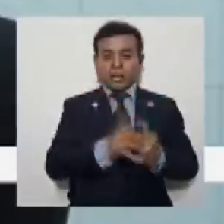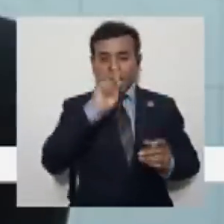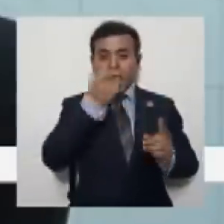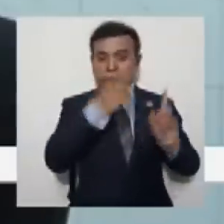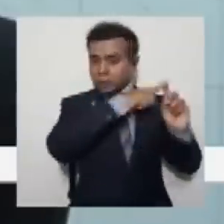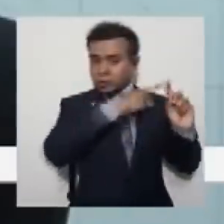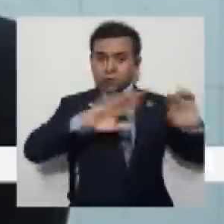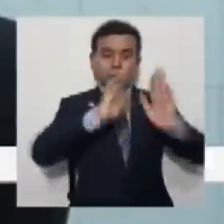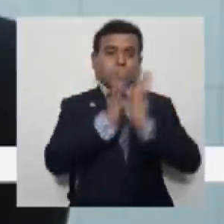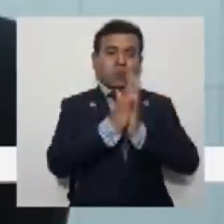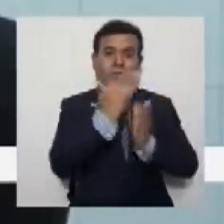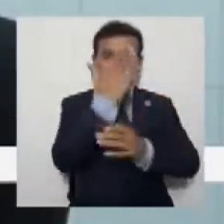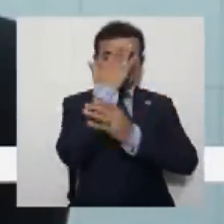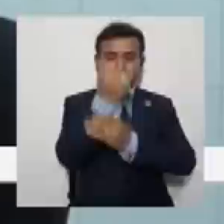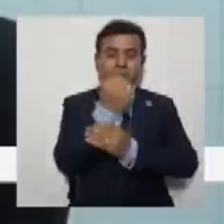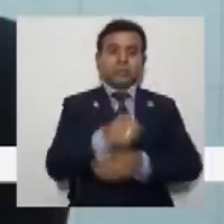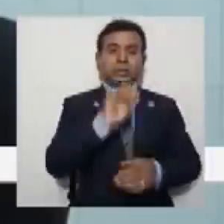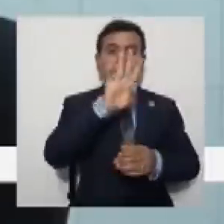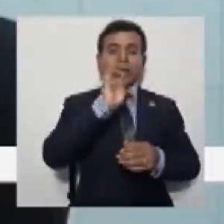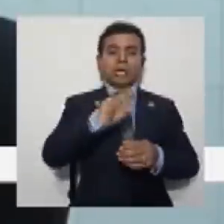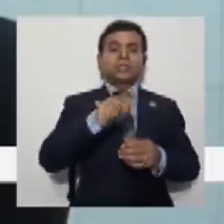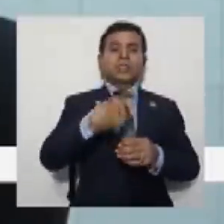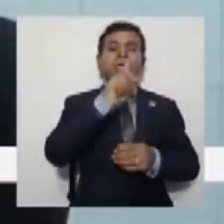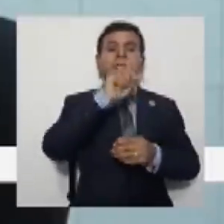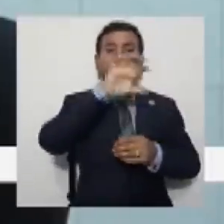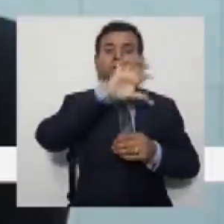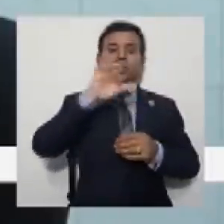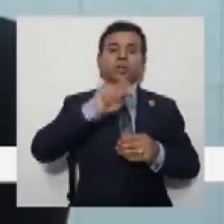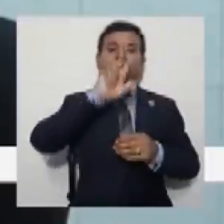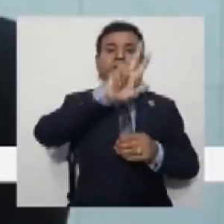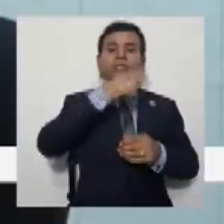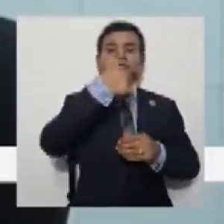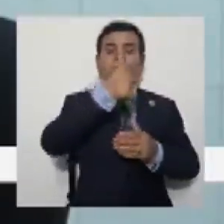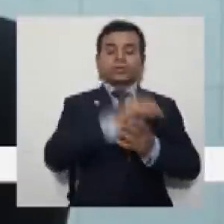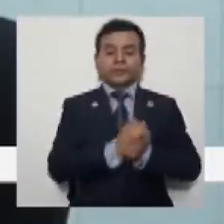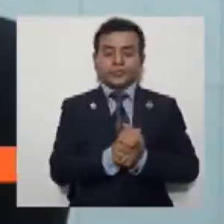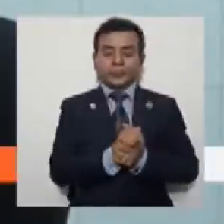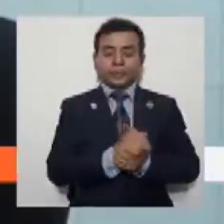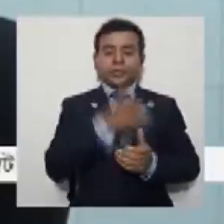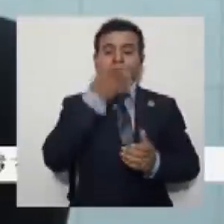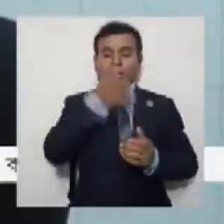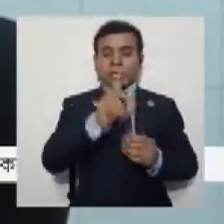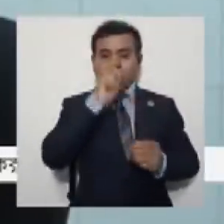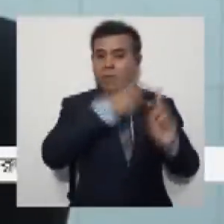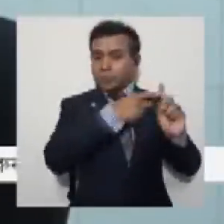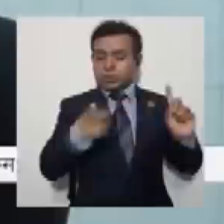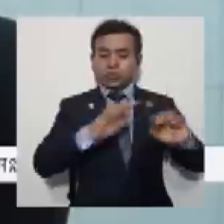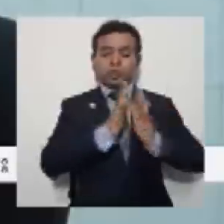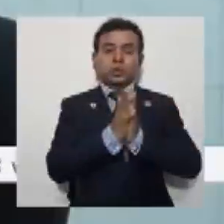তাহলে আপনারা বুঝতে পারছেন যে এক মাসে আমাদের সংখ্যা কতটা বৃদ্ধি পেয়েছে 6 জন থেকে এখন মোট আক্রান্ত